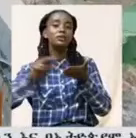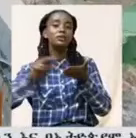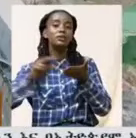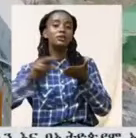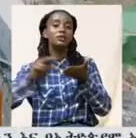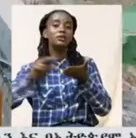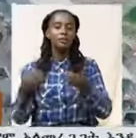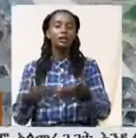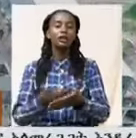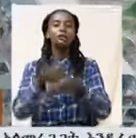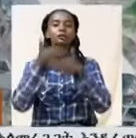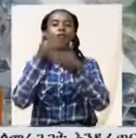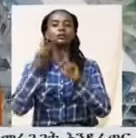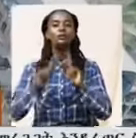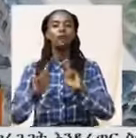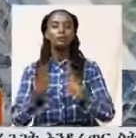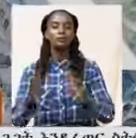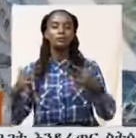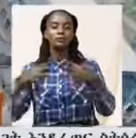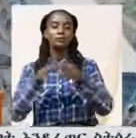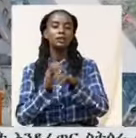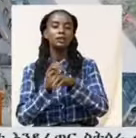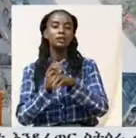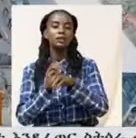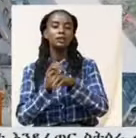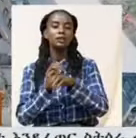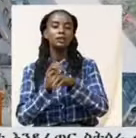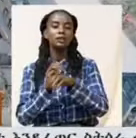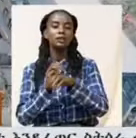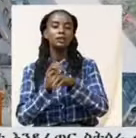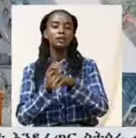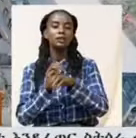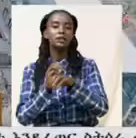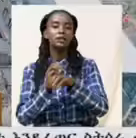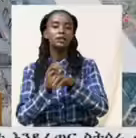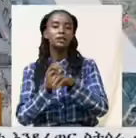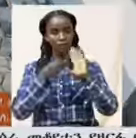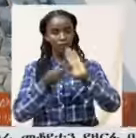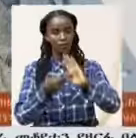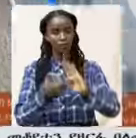መቻሉን ከህዳሴው ግድብ ህዝባዊ ማስተባበሪያ ምክር ቤት ጽህፈት ቤት የተገኘው መረጃ ያሳያል።